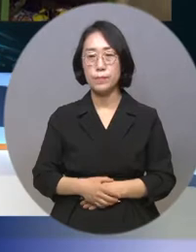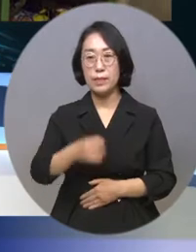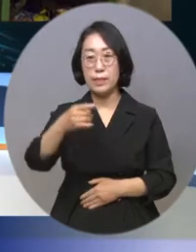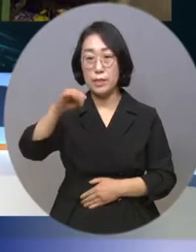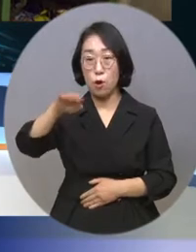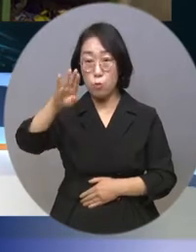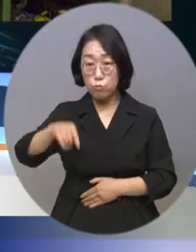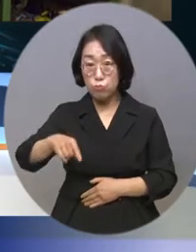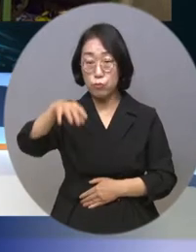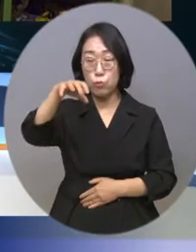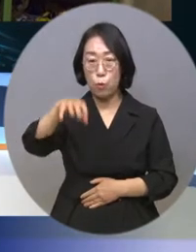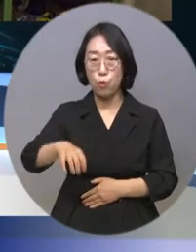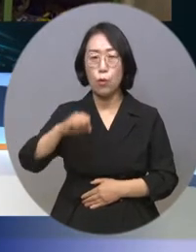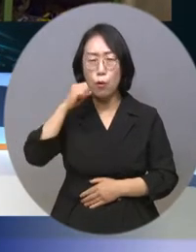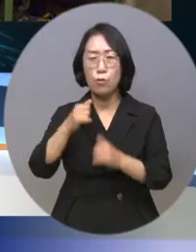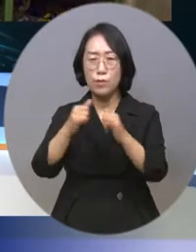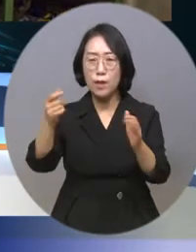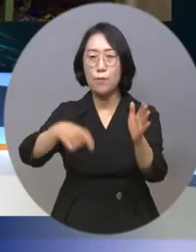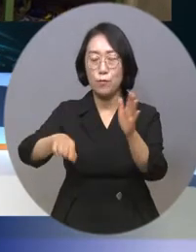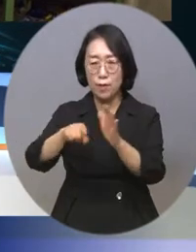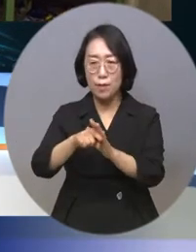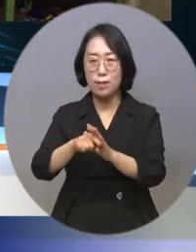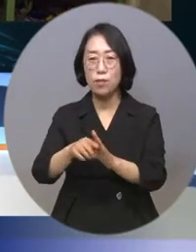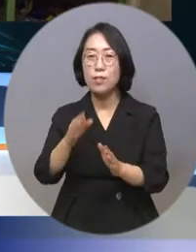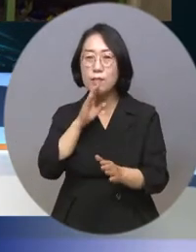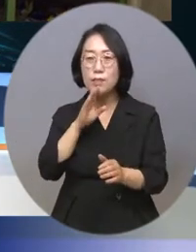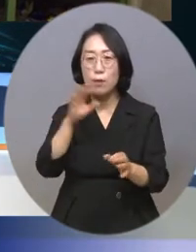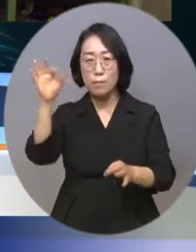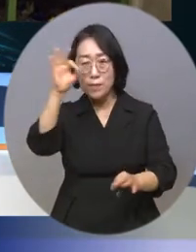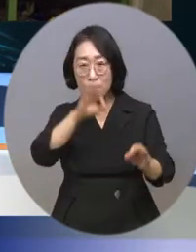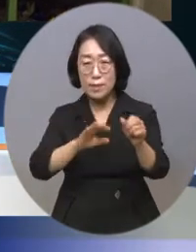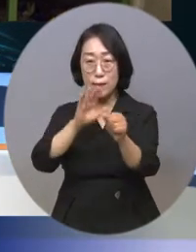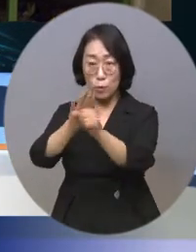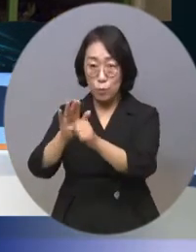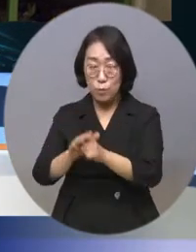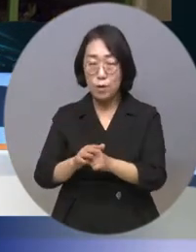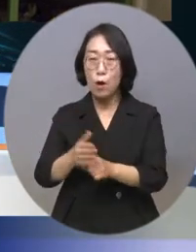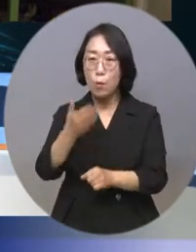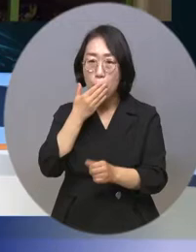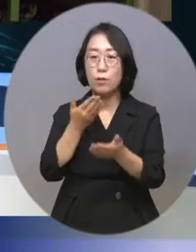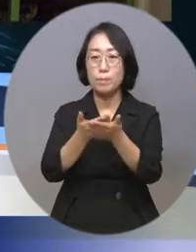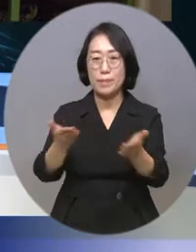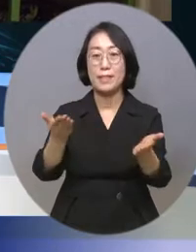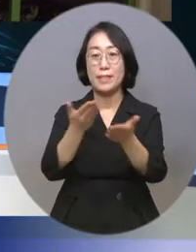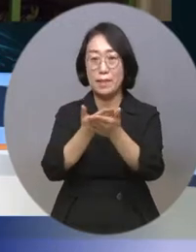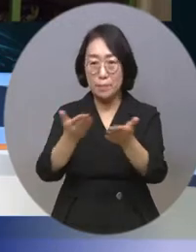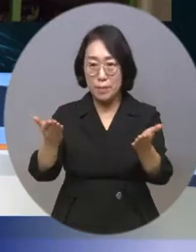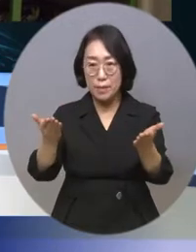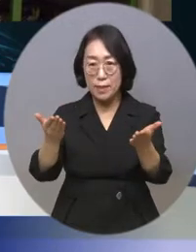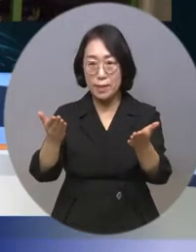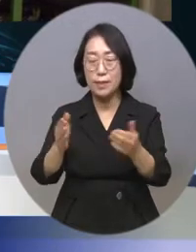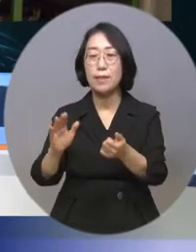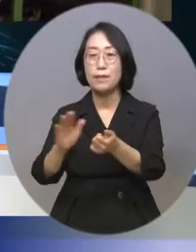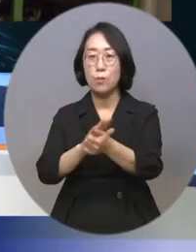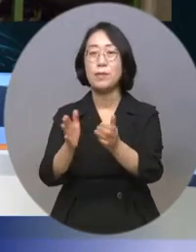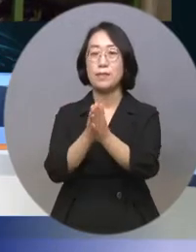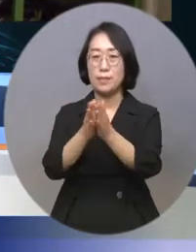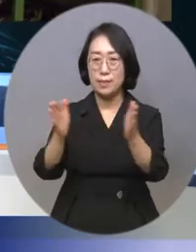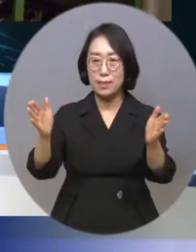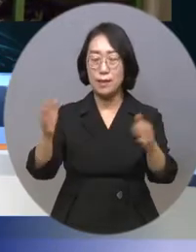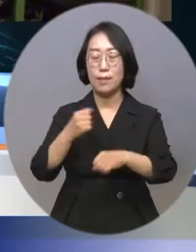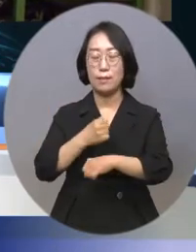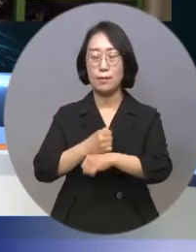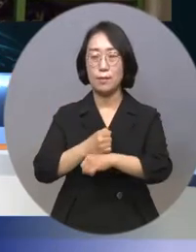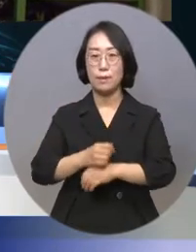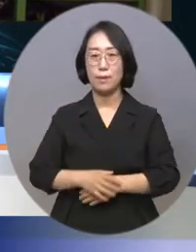의정부시에서 어려운 이웃을 위해 직접 찾아가는 복지 서비스로 먹거리를 나누는 따뜻한 마음이 전해졌습니다. 정우선